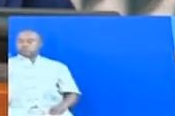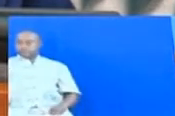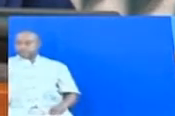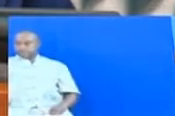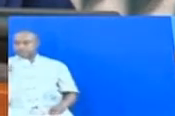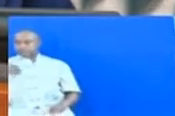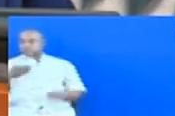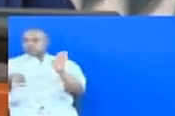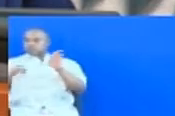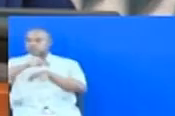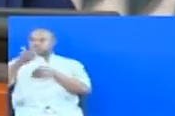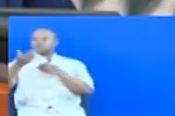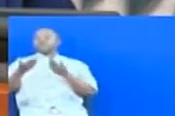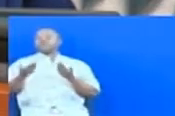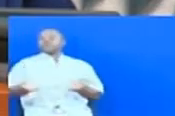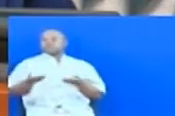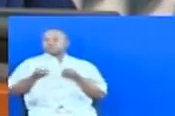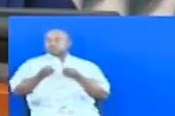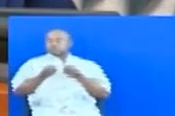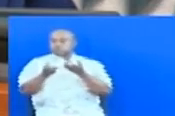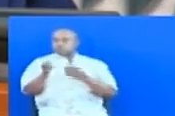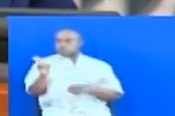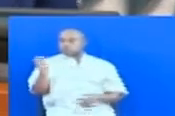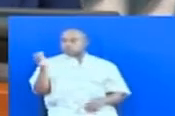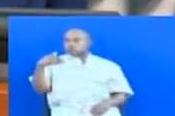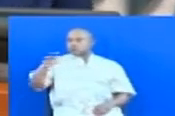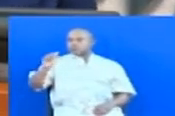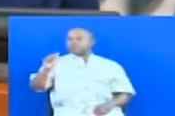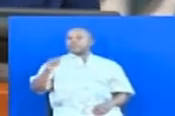mwenyekiti ambaye ndiye mtoa hoja ajiandae.